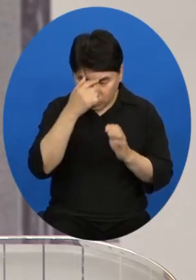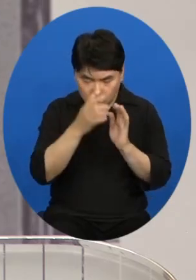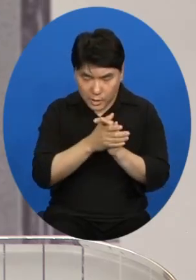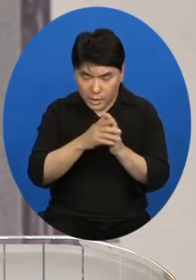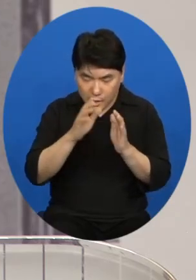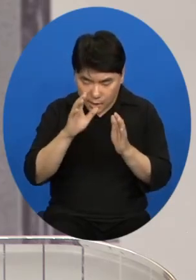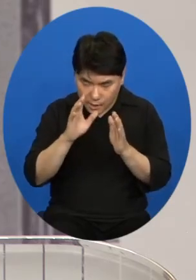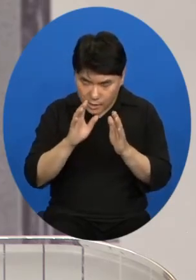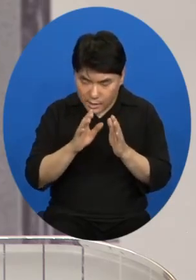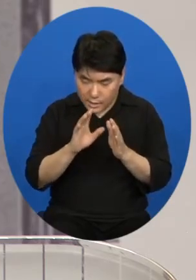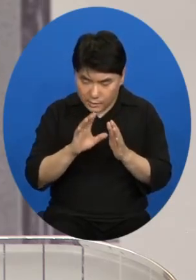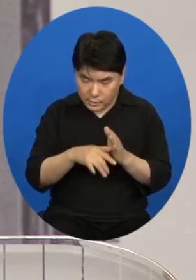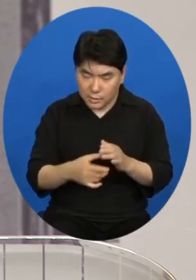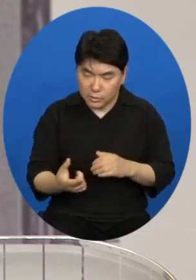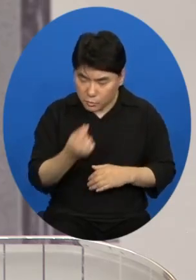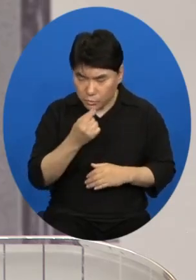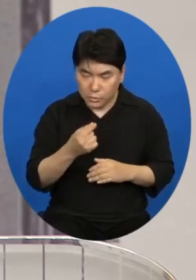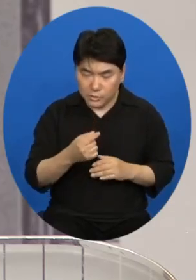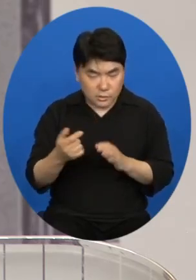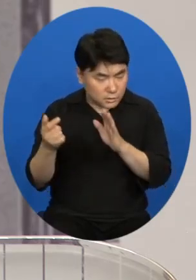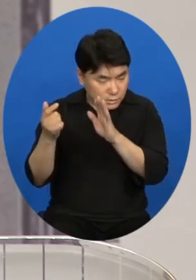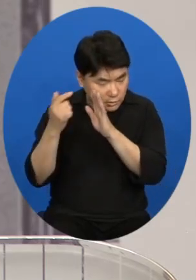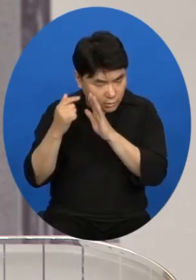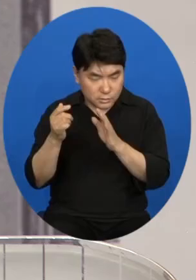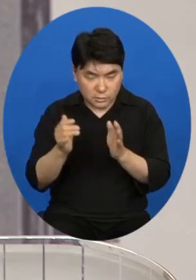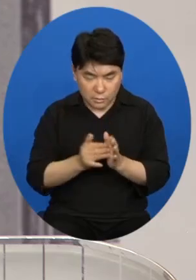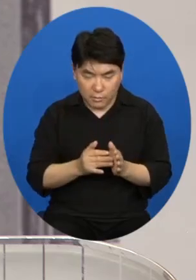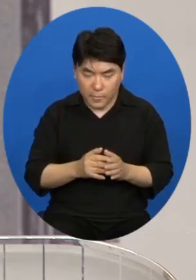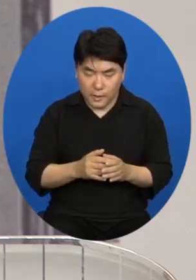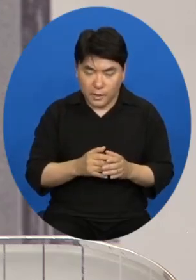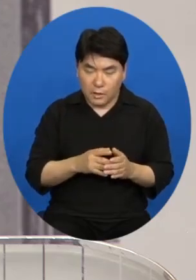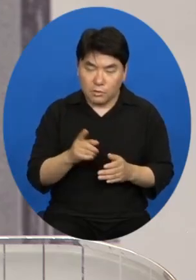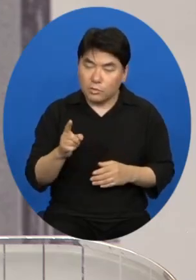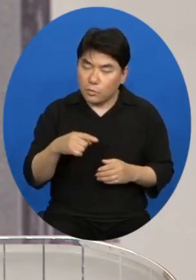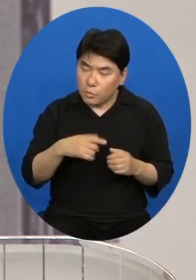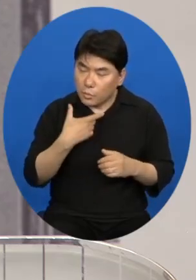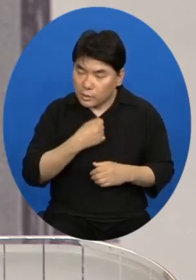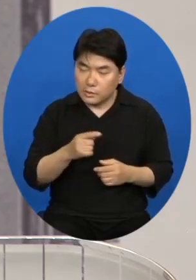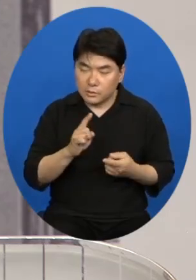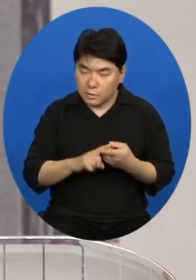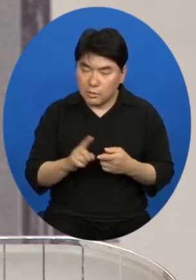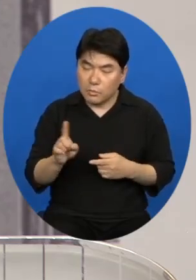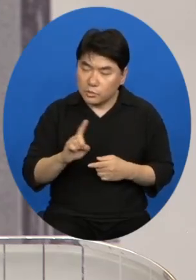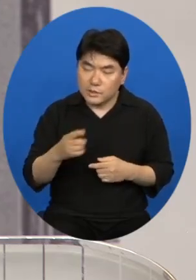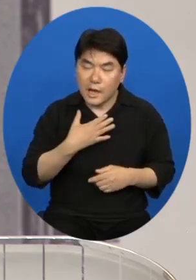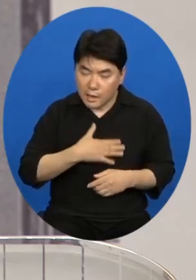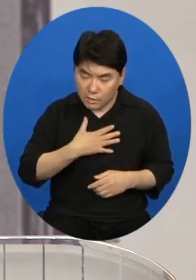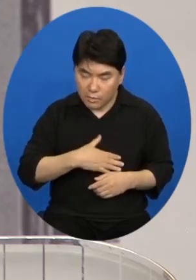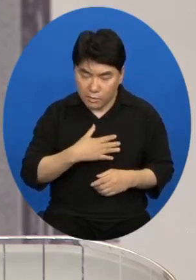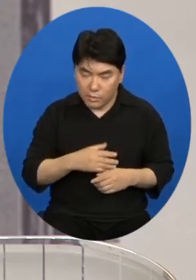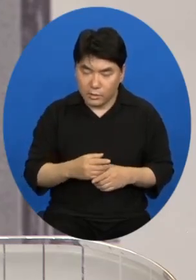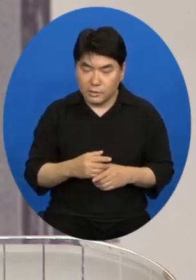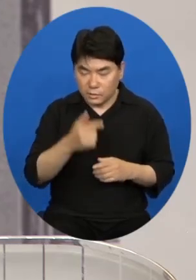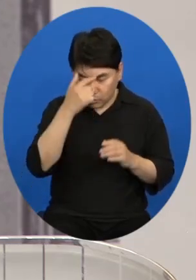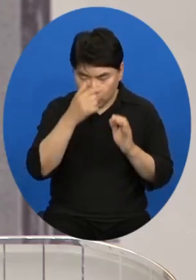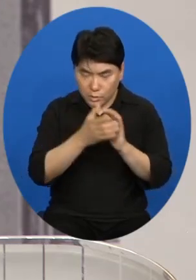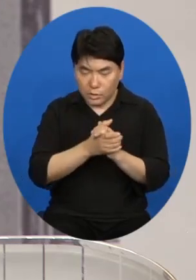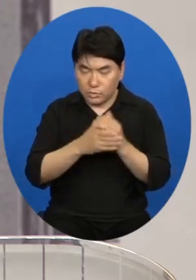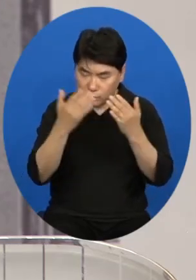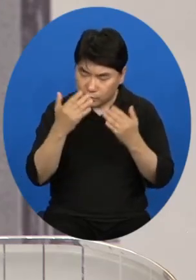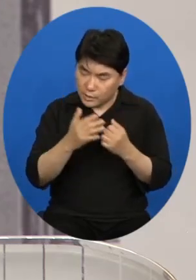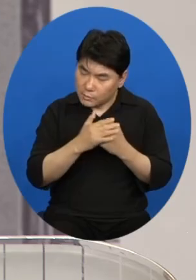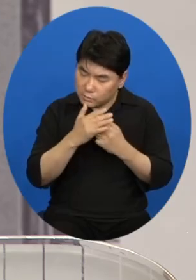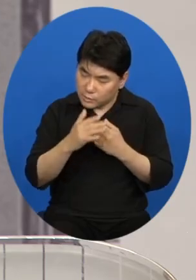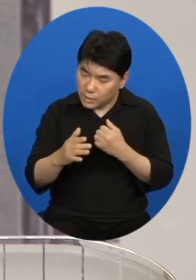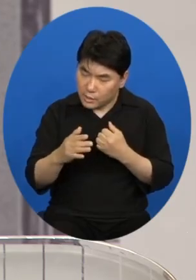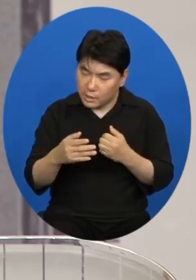너가 기도하자마자 내가 그걸 들었어. 너가 뭘 원하는지 나도 알아. 너무 잘한다. 다니엘아, 그렇게 기도해줘서 고마워. 한